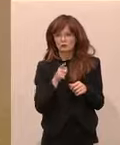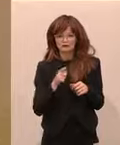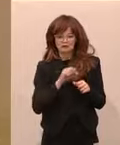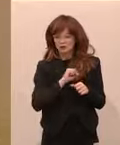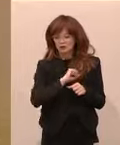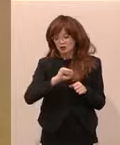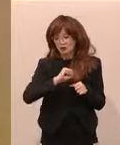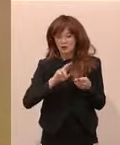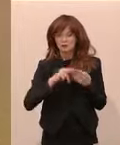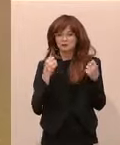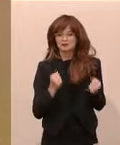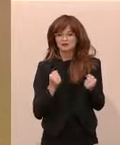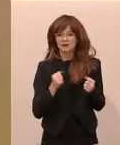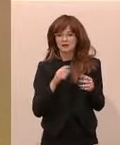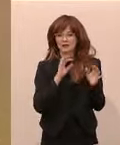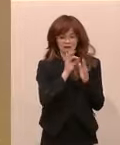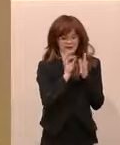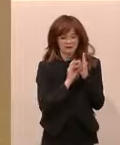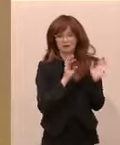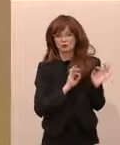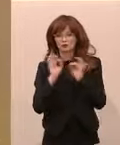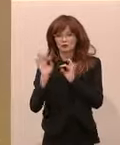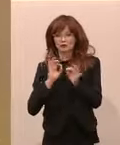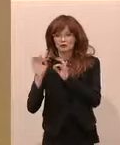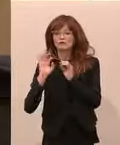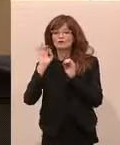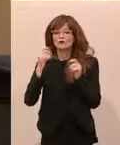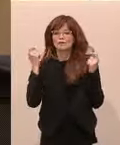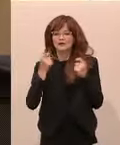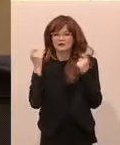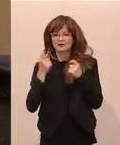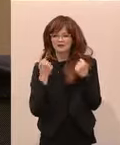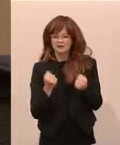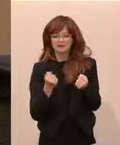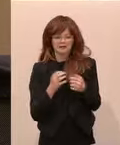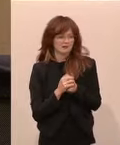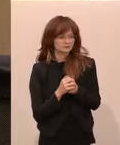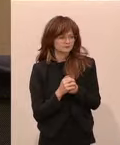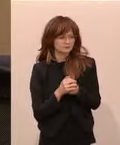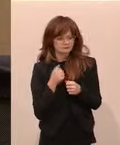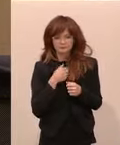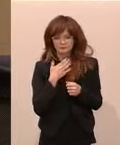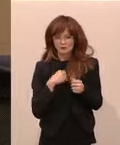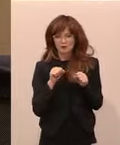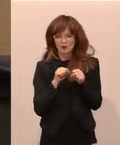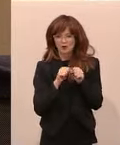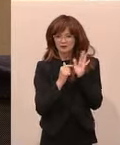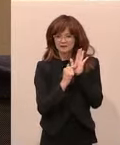entscheidenden Standortfaktor für betriebliche Ansiedelungen sicherzustellen. Und auch hier möchte ich auf Kärnten verweisen, auf